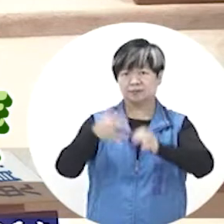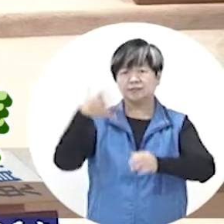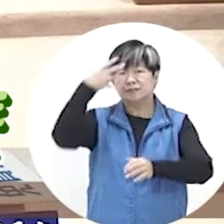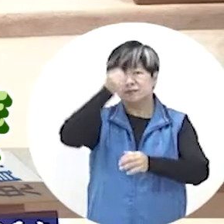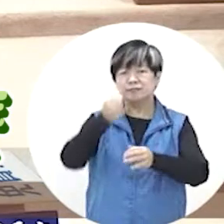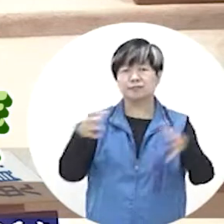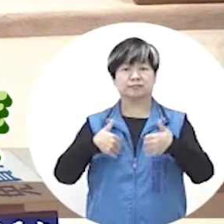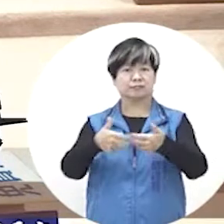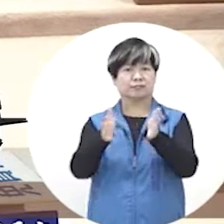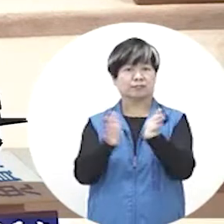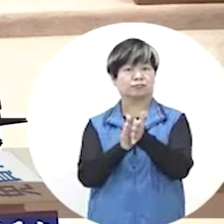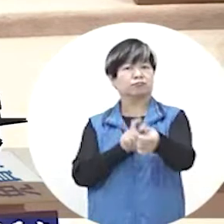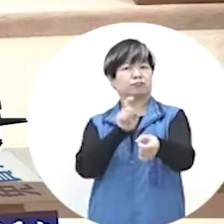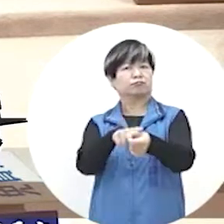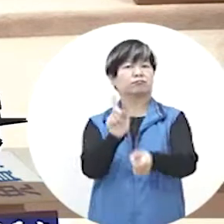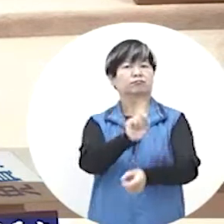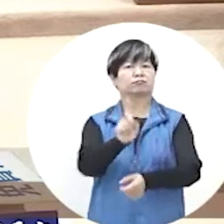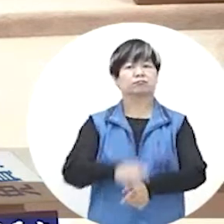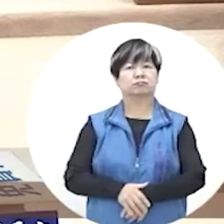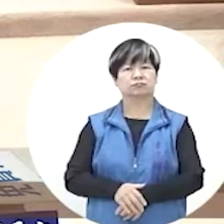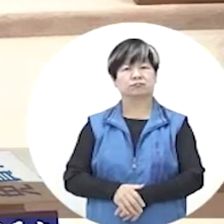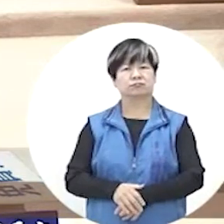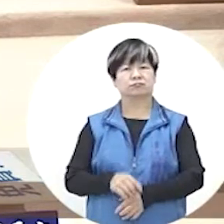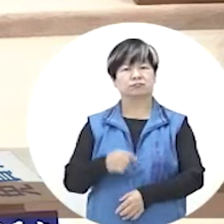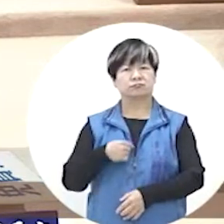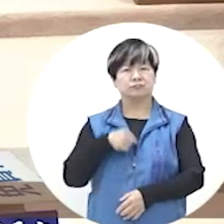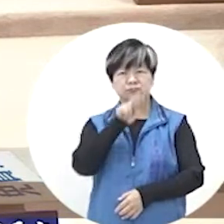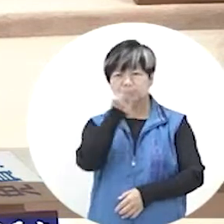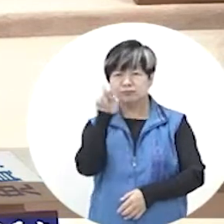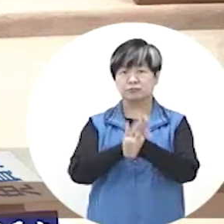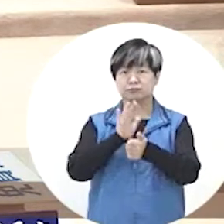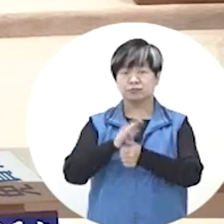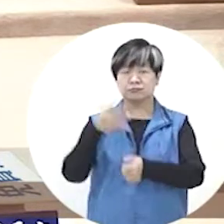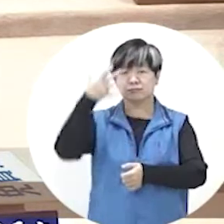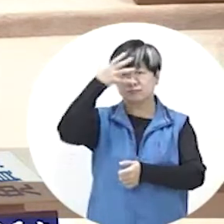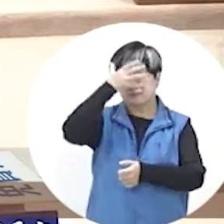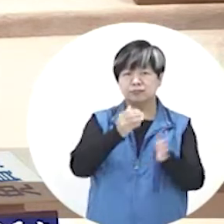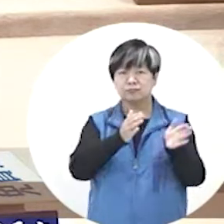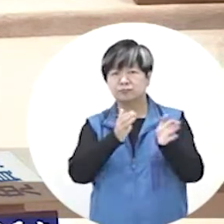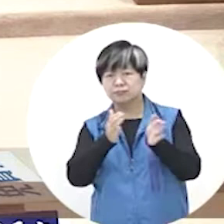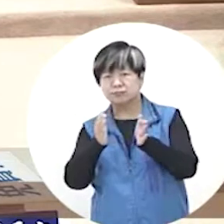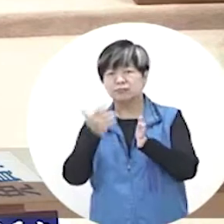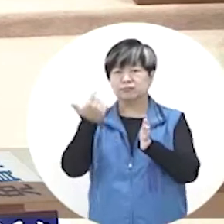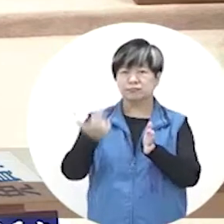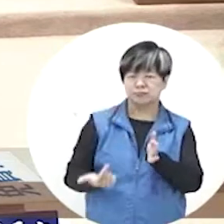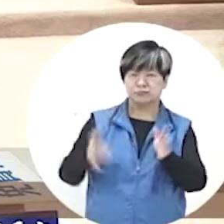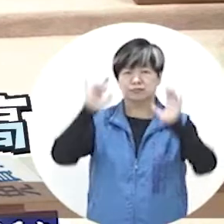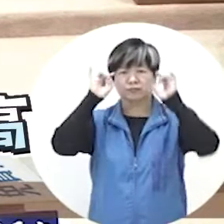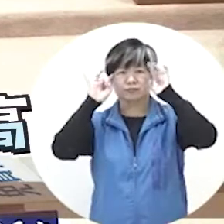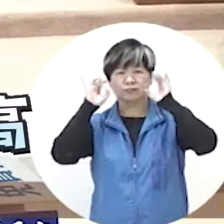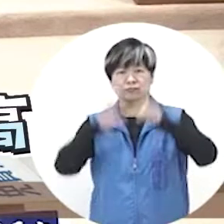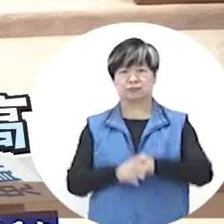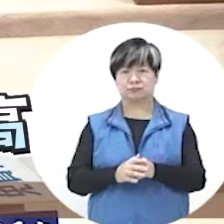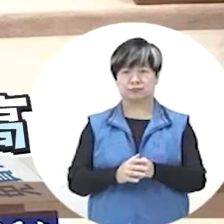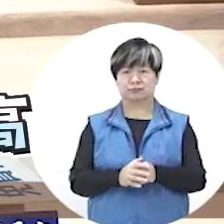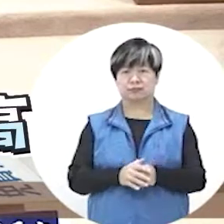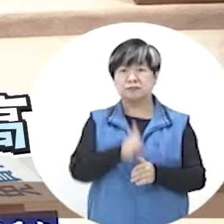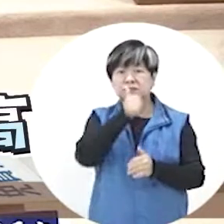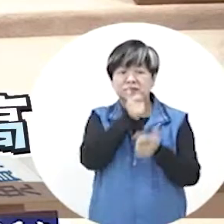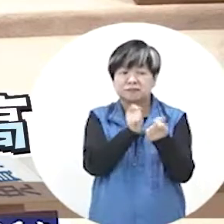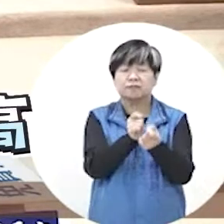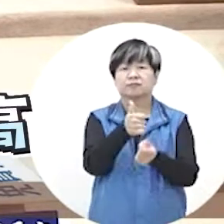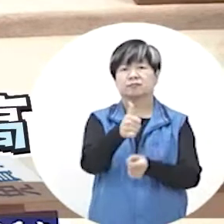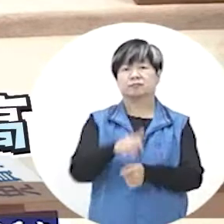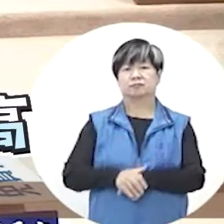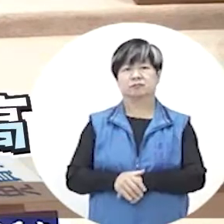目标到底是什么？因为我看的那个目标是要做活跃老化跟在地老化，在地老化是有，可是活跃老化听起来好像目